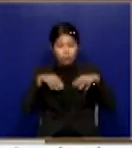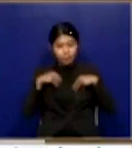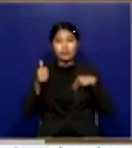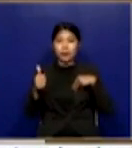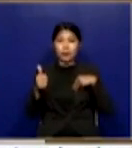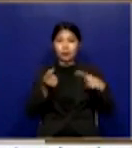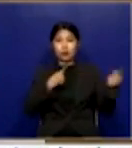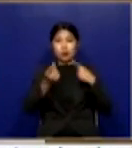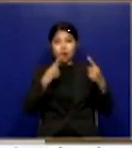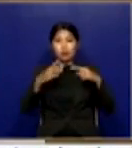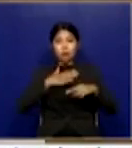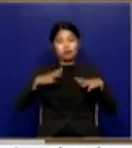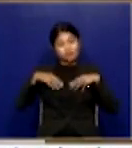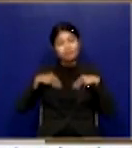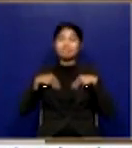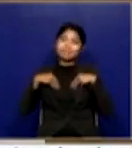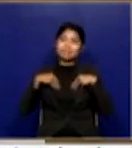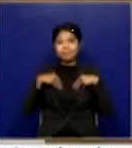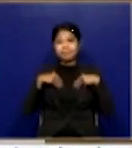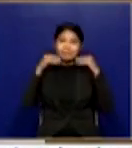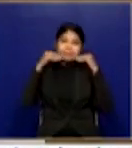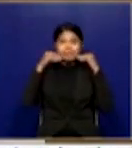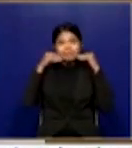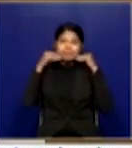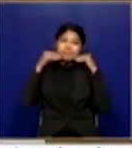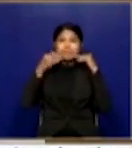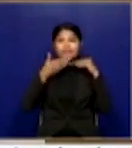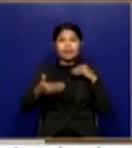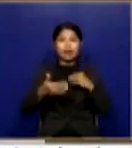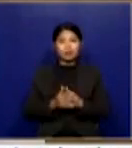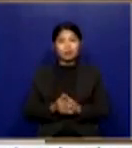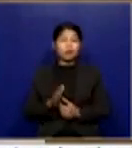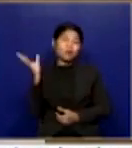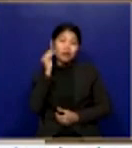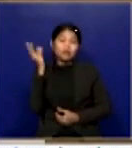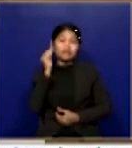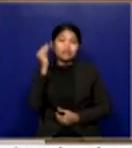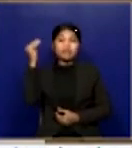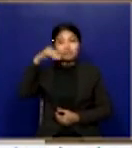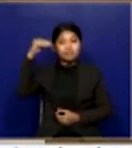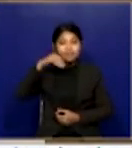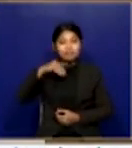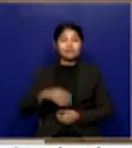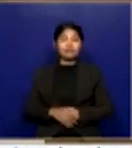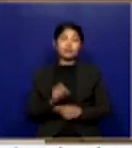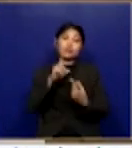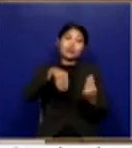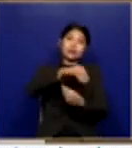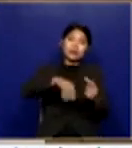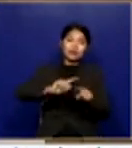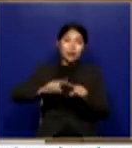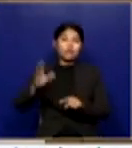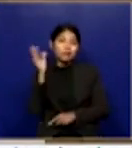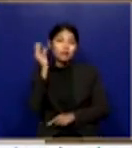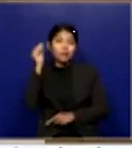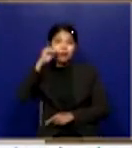นะเทรนว่าผมก็ยิ้มไปเรื่อยๆนะครับผมก็ฟังมาหลายรอบแล้วเหมือนกันนะทางด้านเศรษฐกิจได้ต่างๆเหล่านี้ซึ่ง